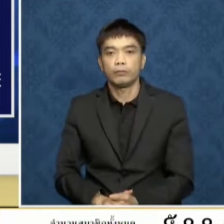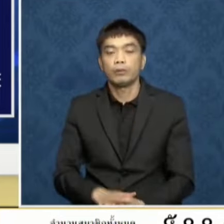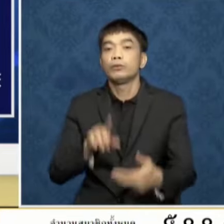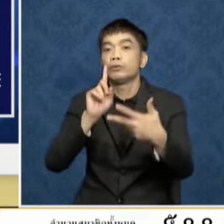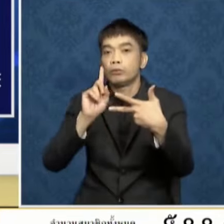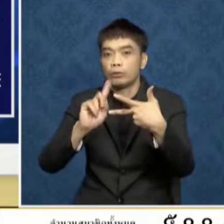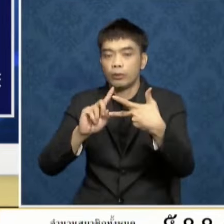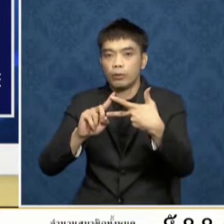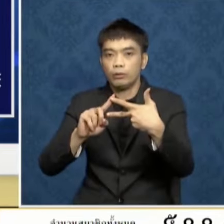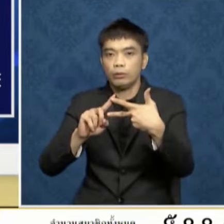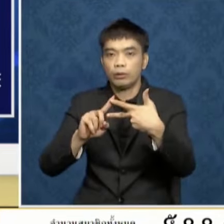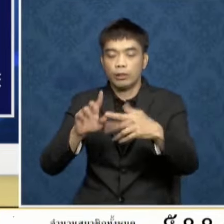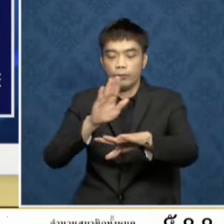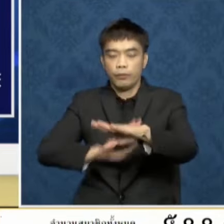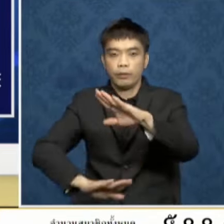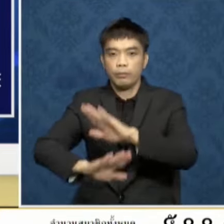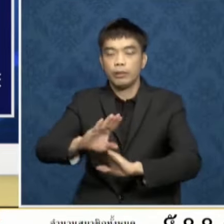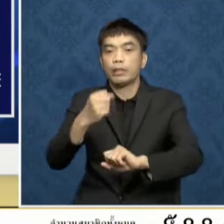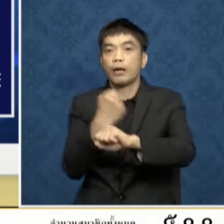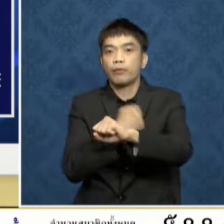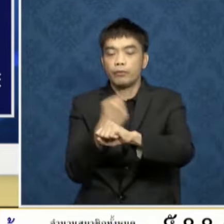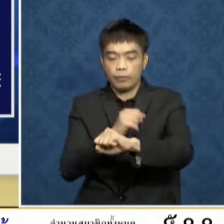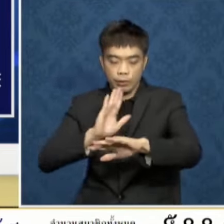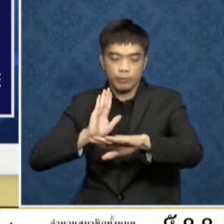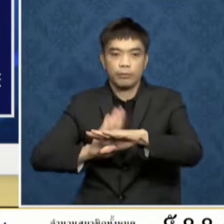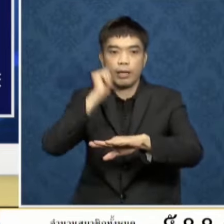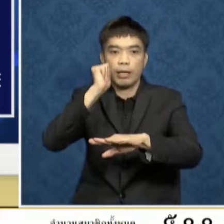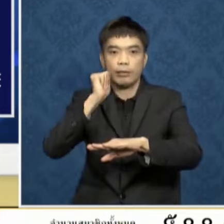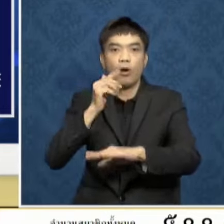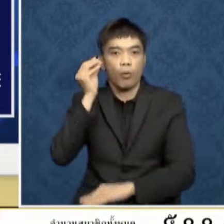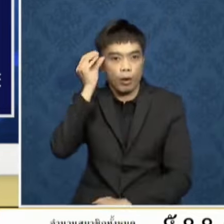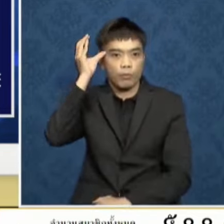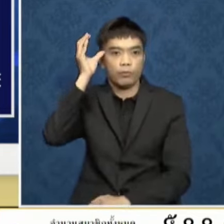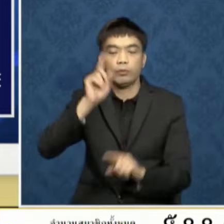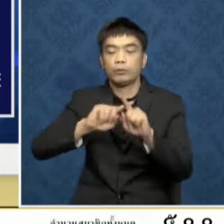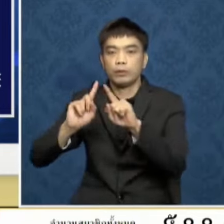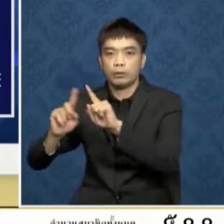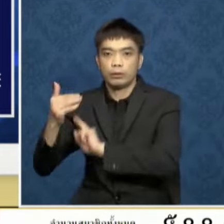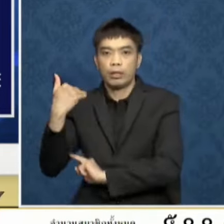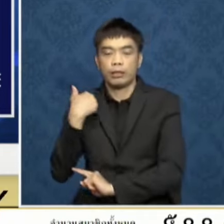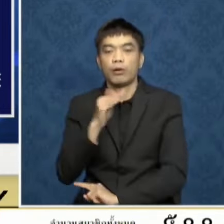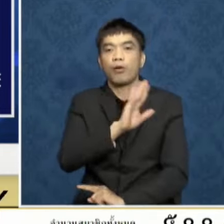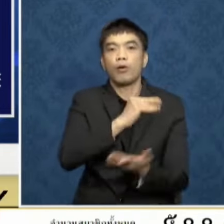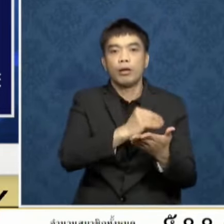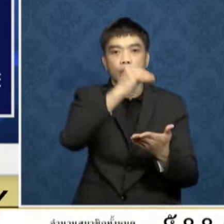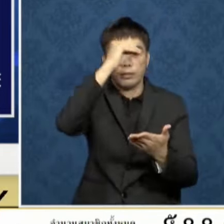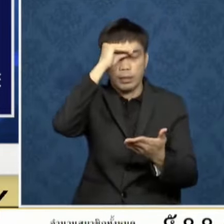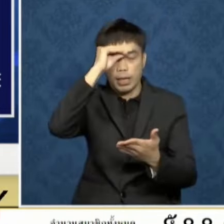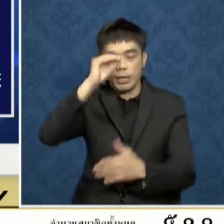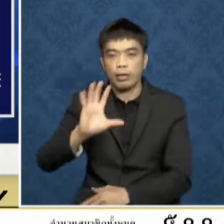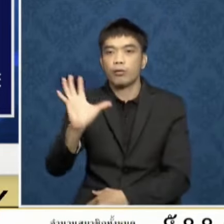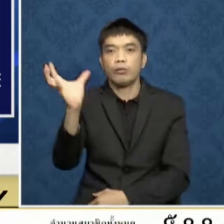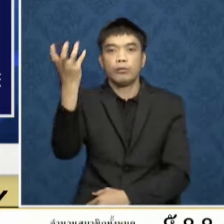ขาดทักษะขั้นพื้นฐานนะคะจากสถิติงานวิจัยกองทุนเพื่อความเสมอภาคทางการศึกษาและธนาคารโลกและ